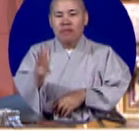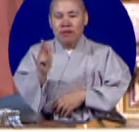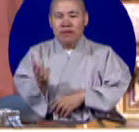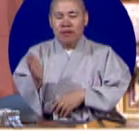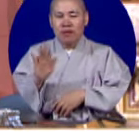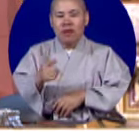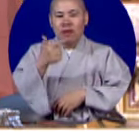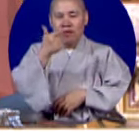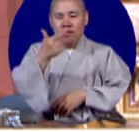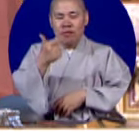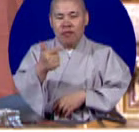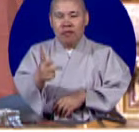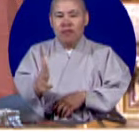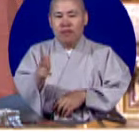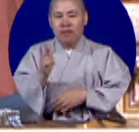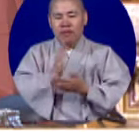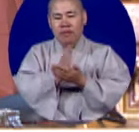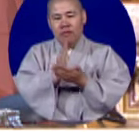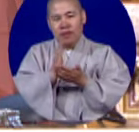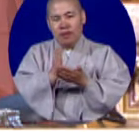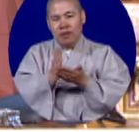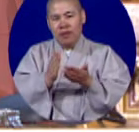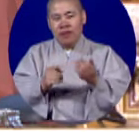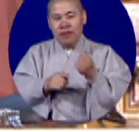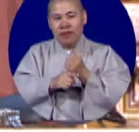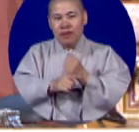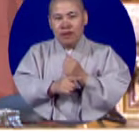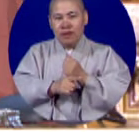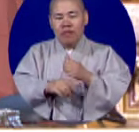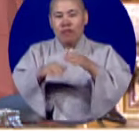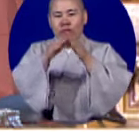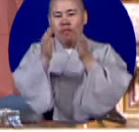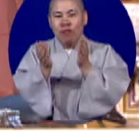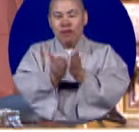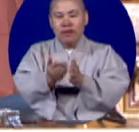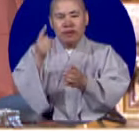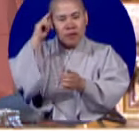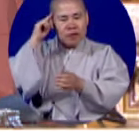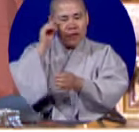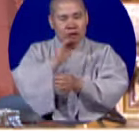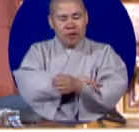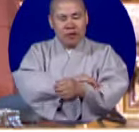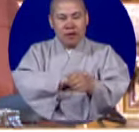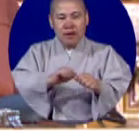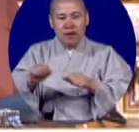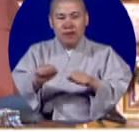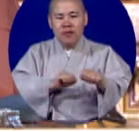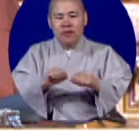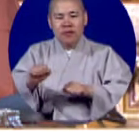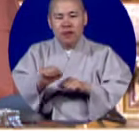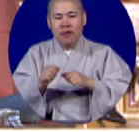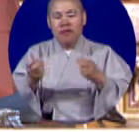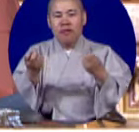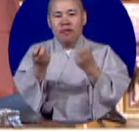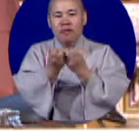그러면 육바라밀이라는 자체가 전부가 지혜를 실천하는 방법입니다. 이게.